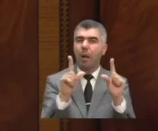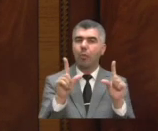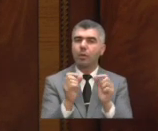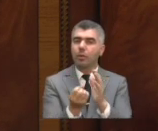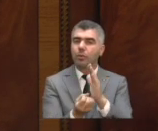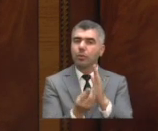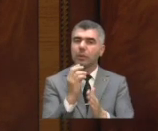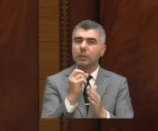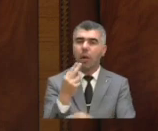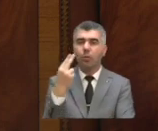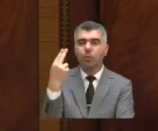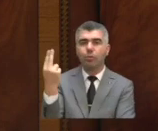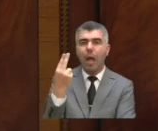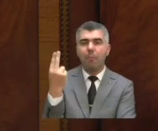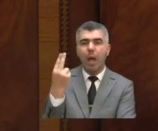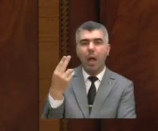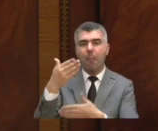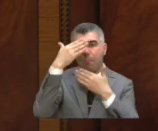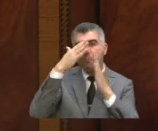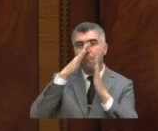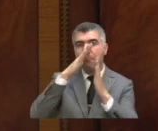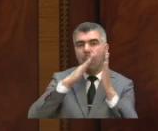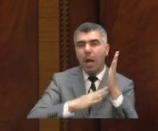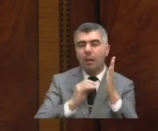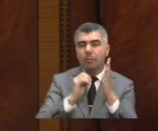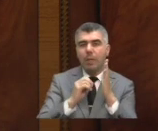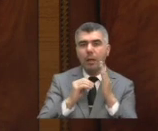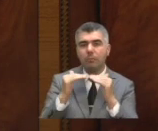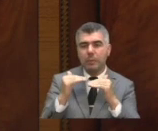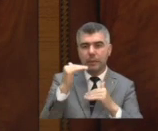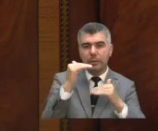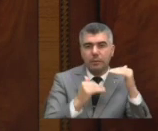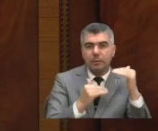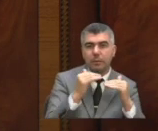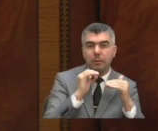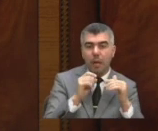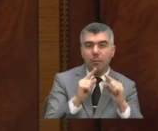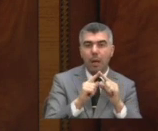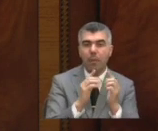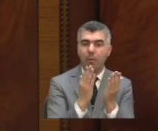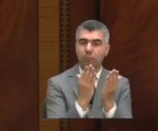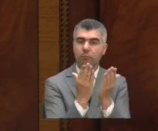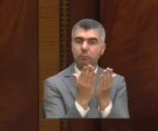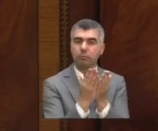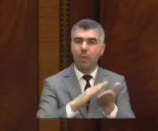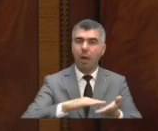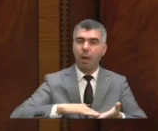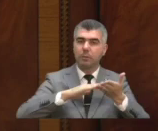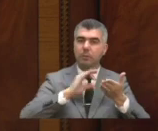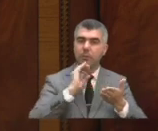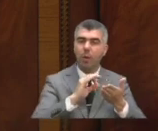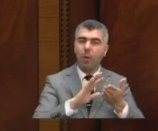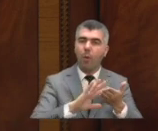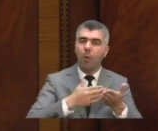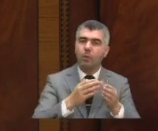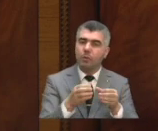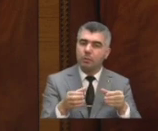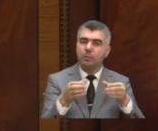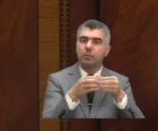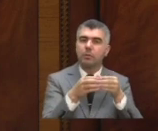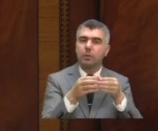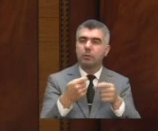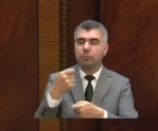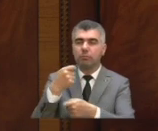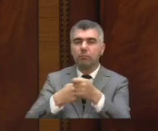للجامعه المغربيه يكرس التمييز الاكاديمي والعلمي ويدعم الادماج الاقتصادي